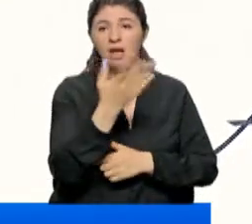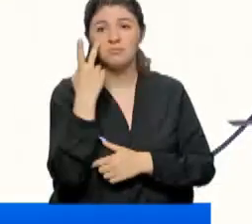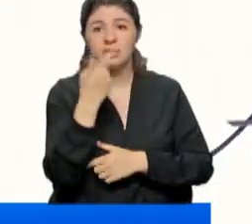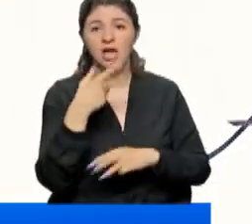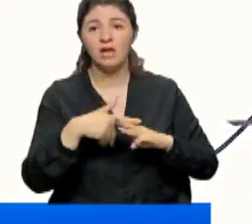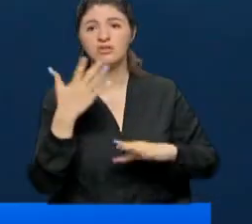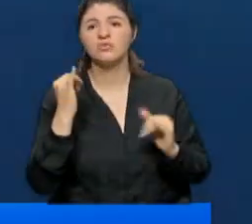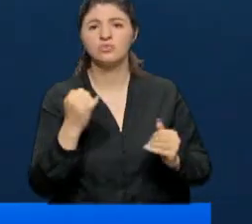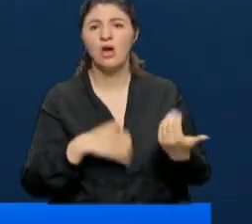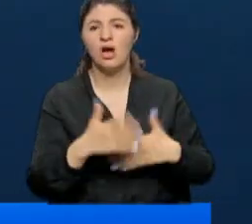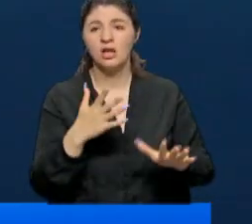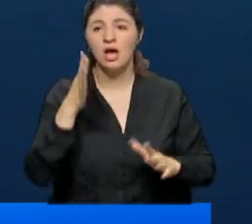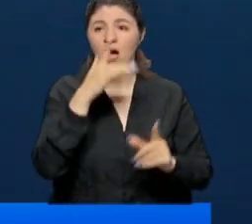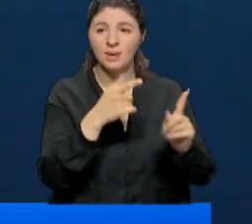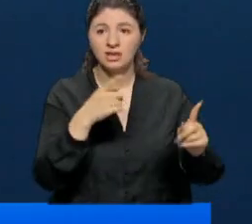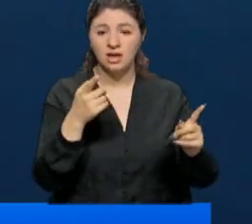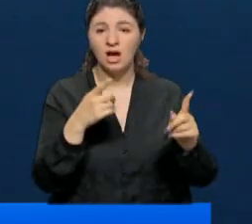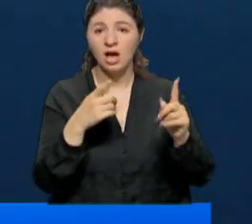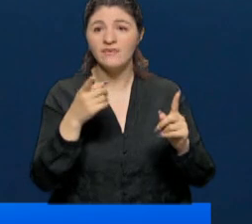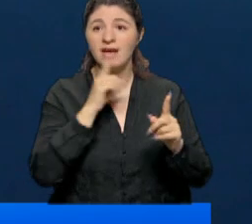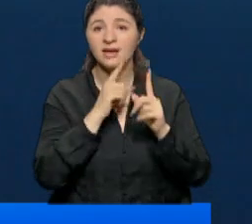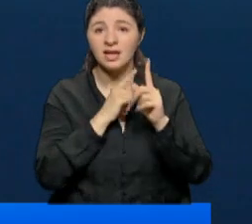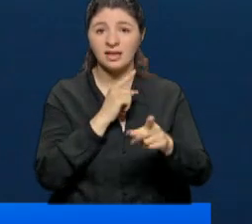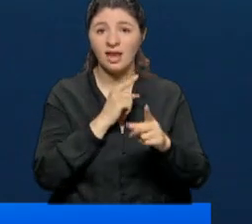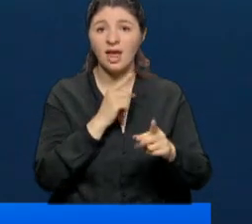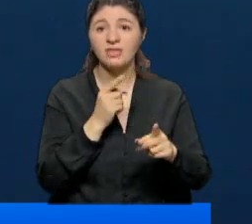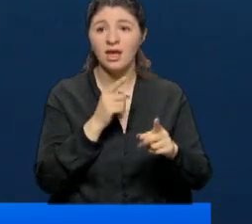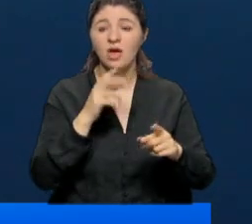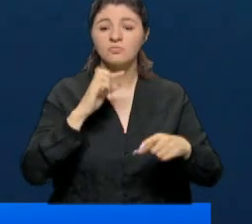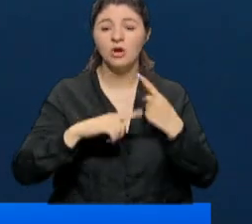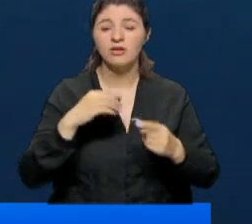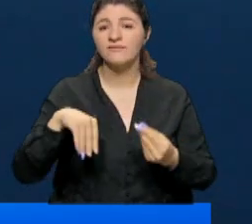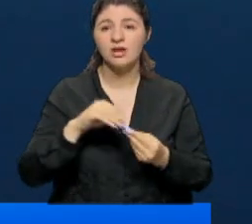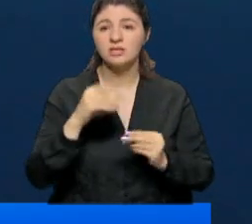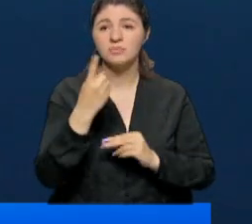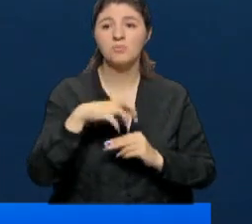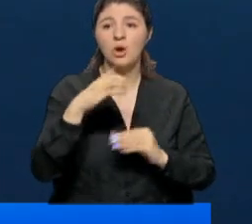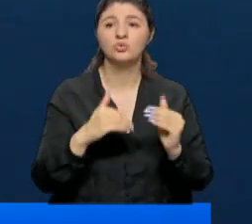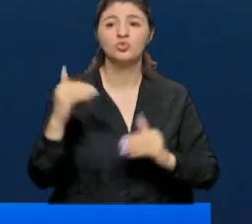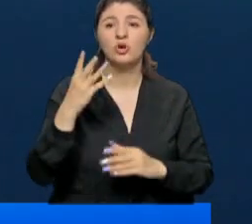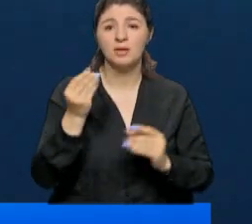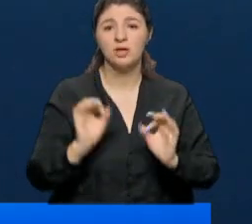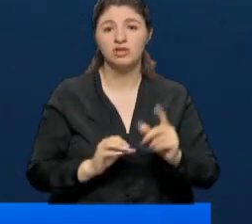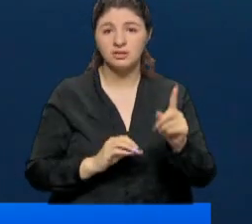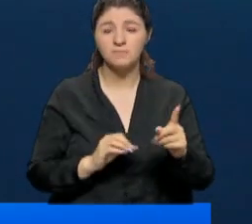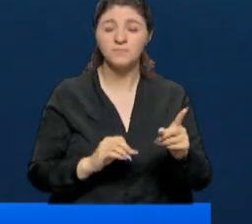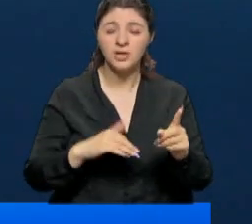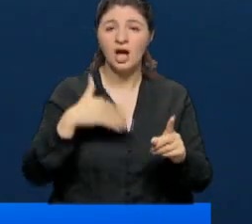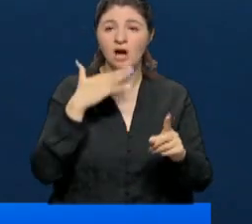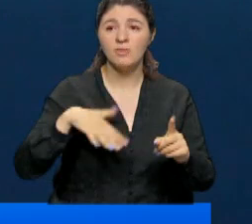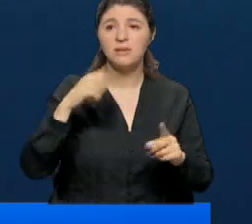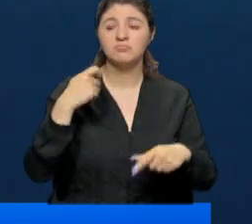enflasyon felaket Amerika Birleşik Devletleri ve İngiltere mide politika faizi bir puan üzerine çıkmaya başladı